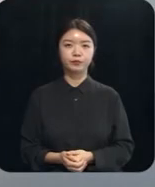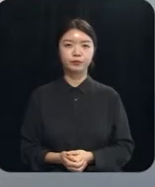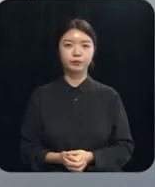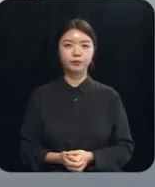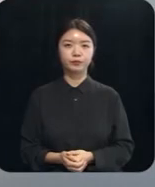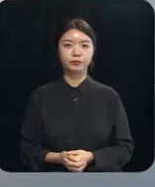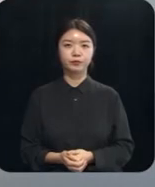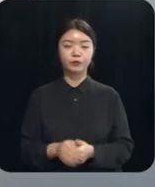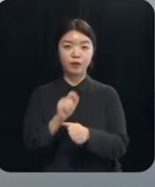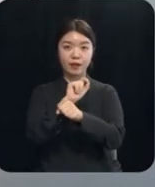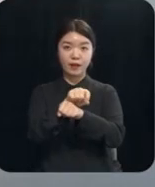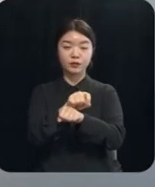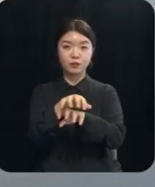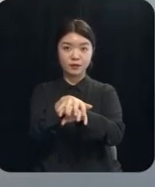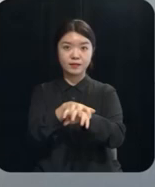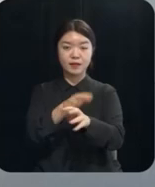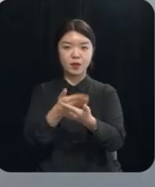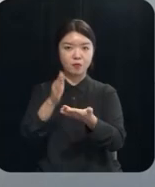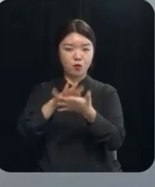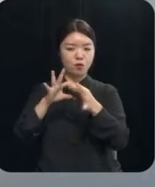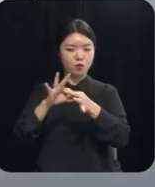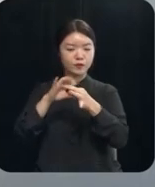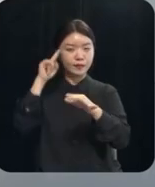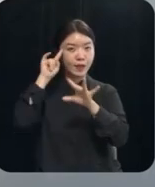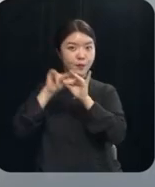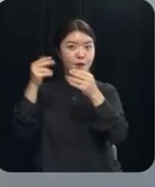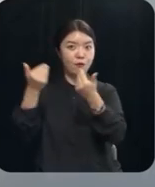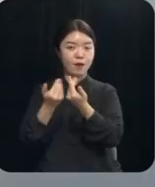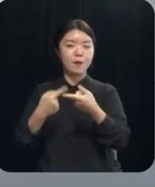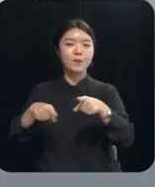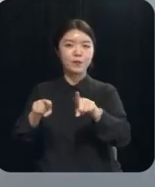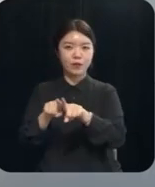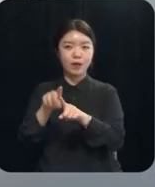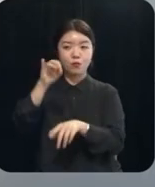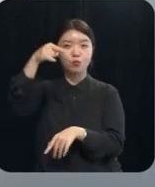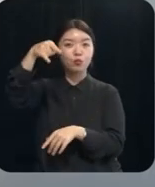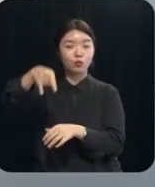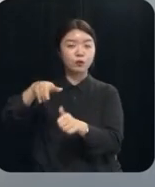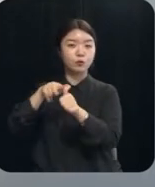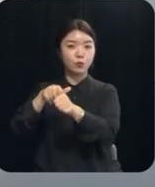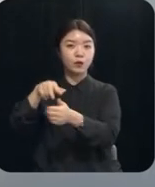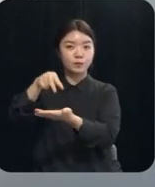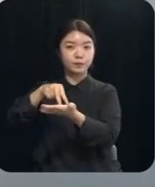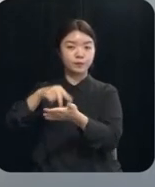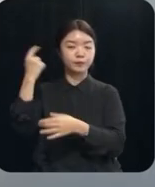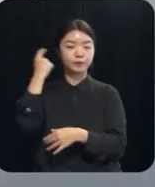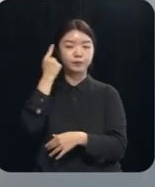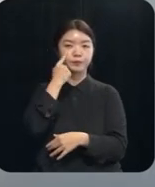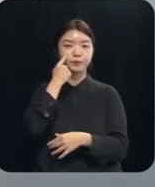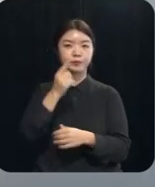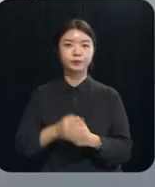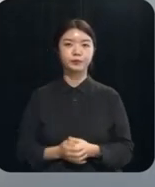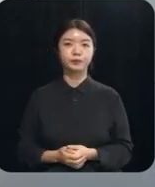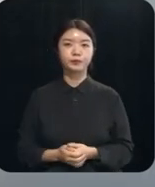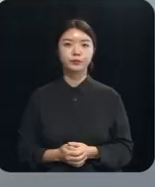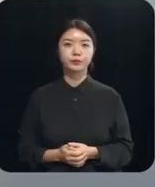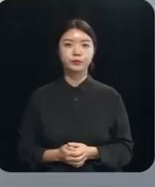역시 행정체제 개편 관련해서 찬반과 함께 의견 위성곤 후보의 설명을